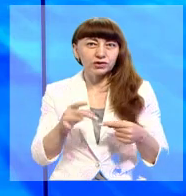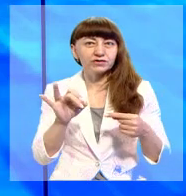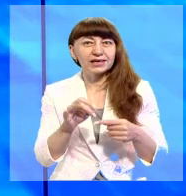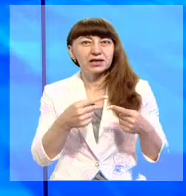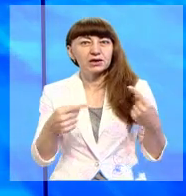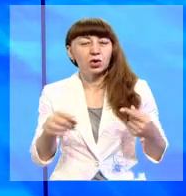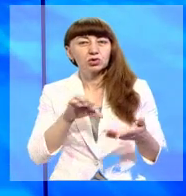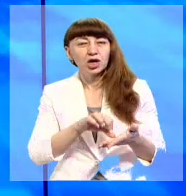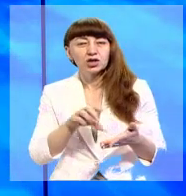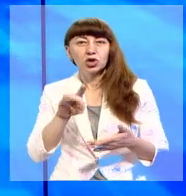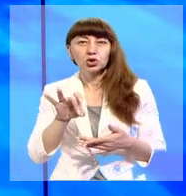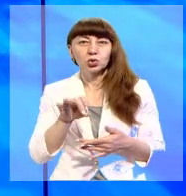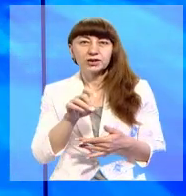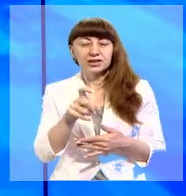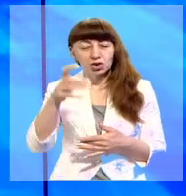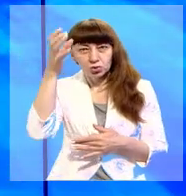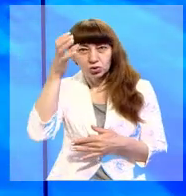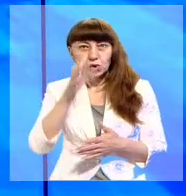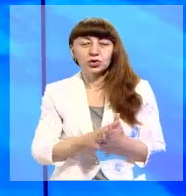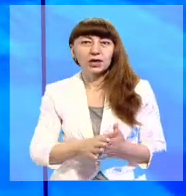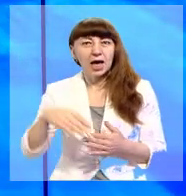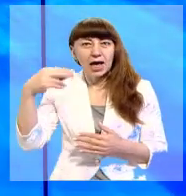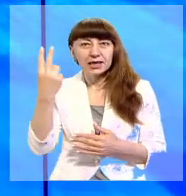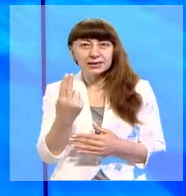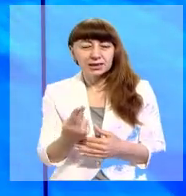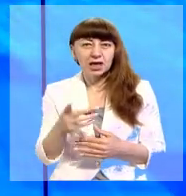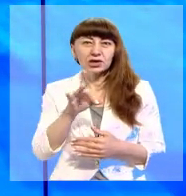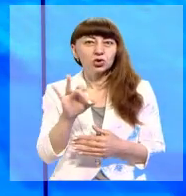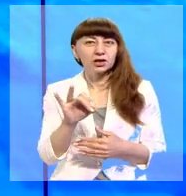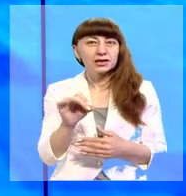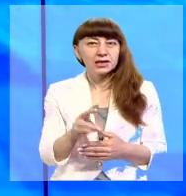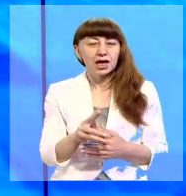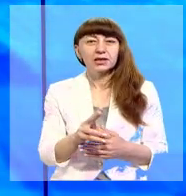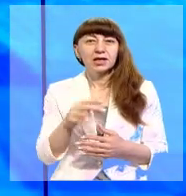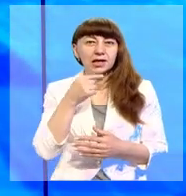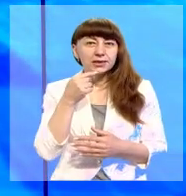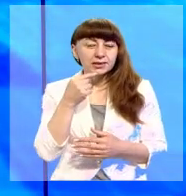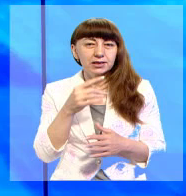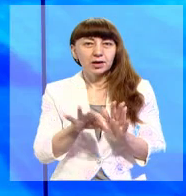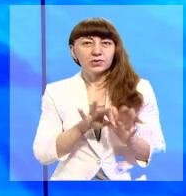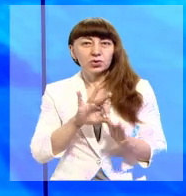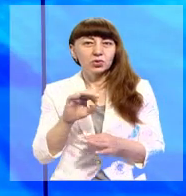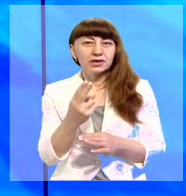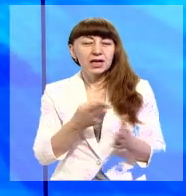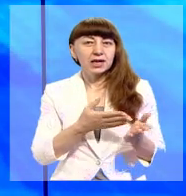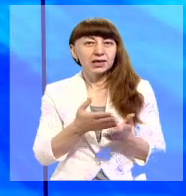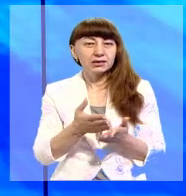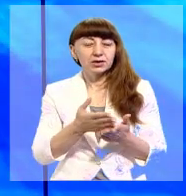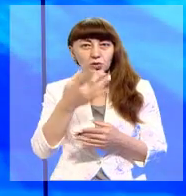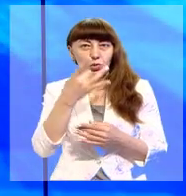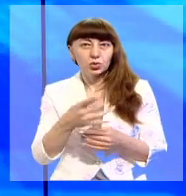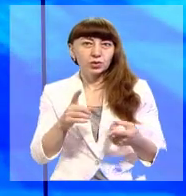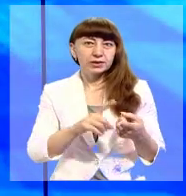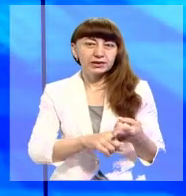қатысты. Жиында түркі мемлекеттерінің өңірлік және жаһандық ұйымдардағы, сондай халықаралық экономикалық қатынастар жүйесіндегі